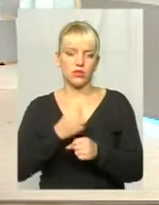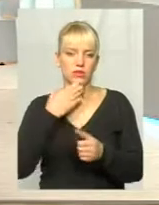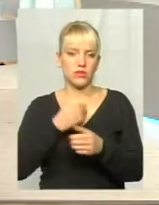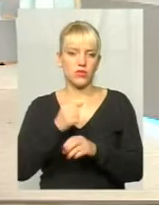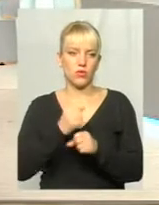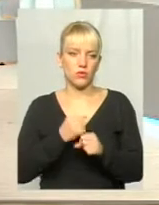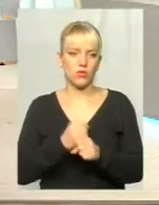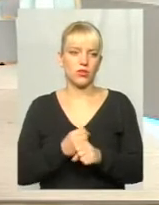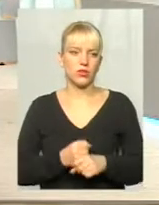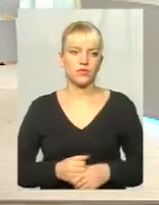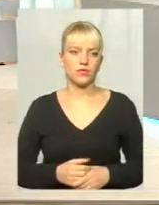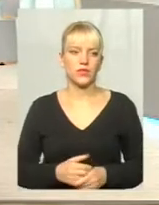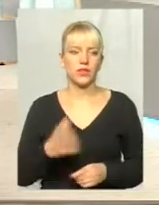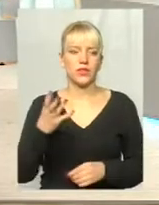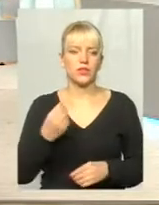певний набір робіт.